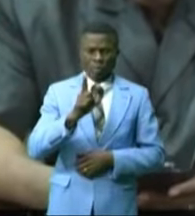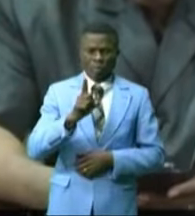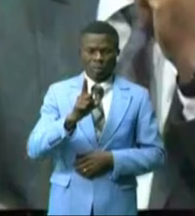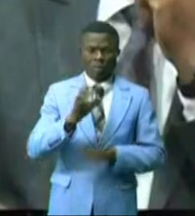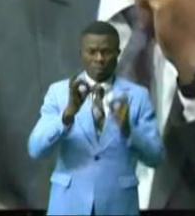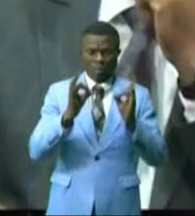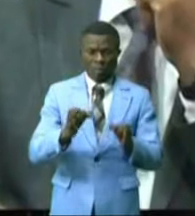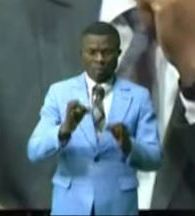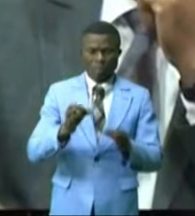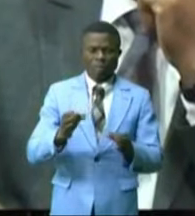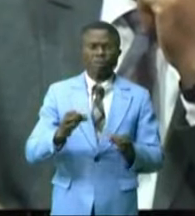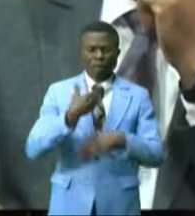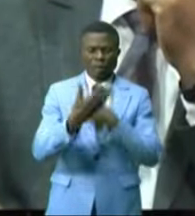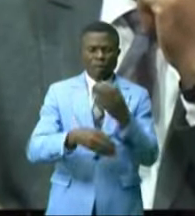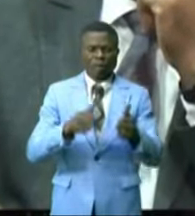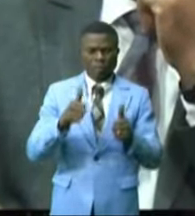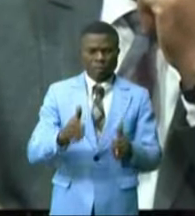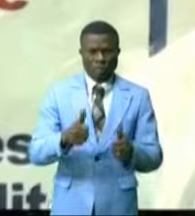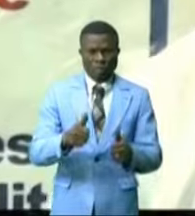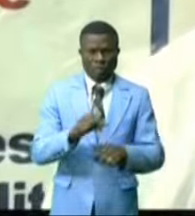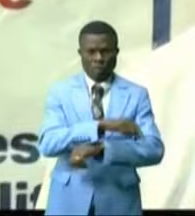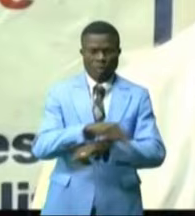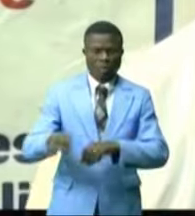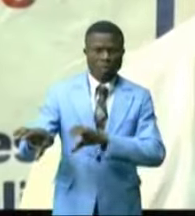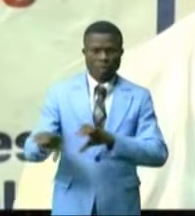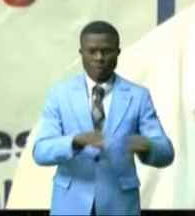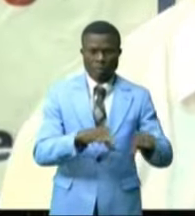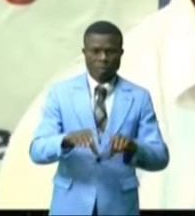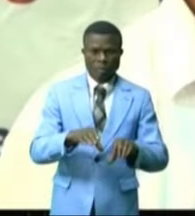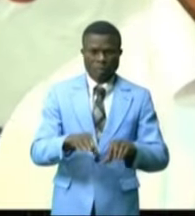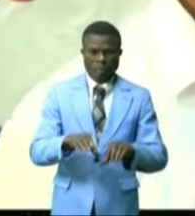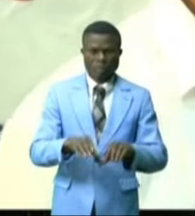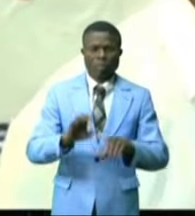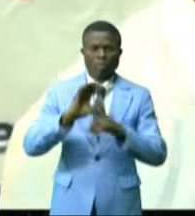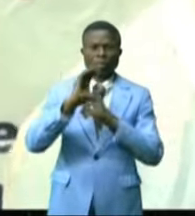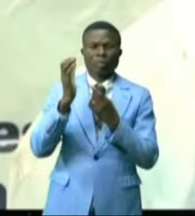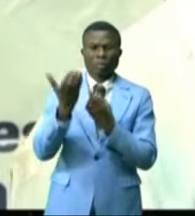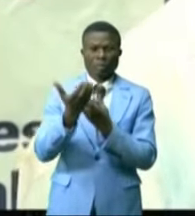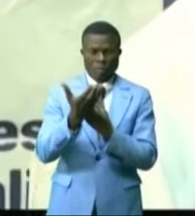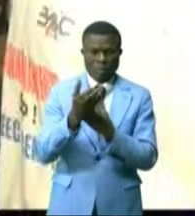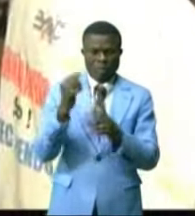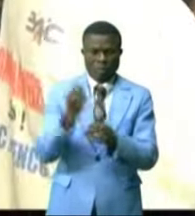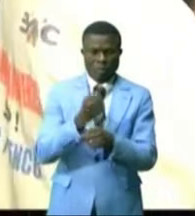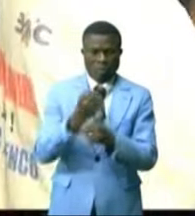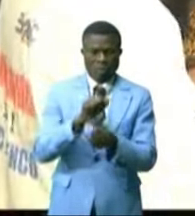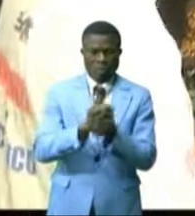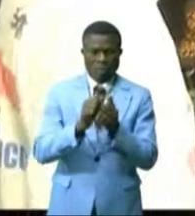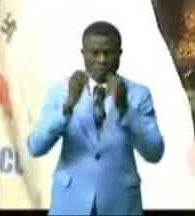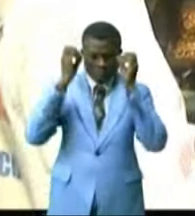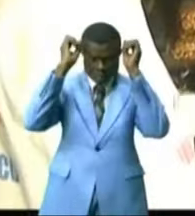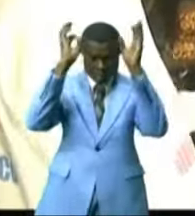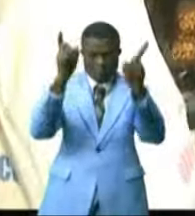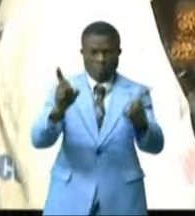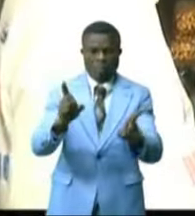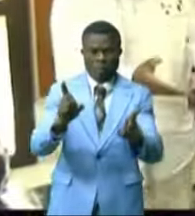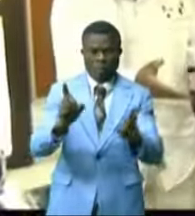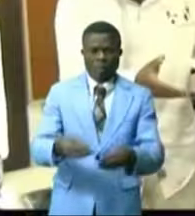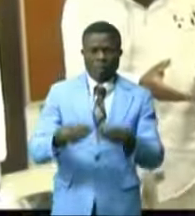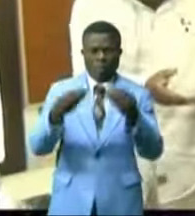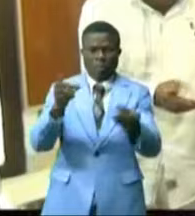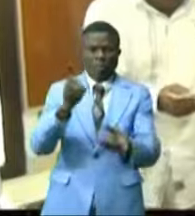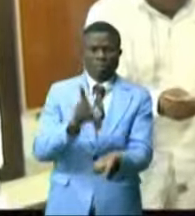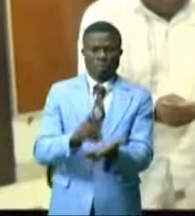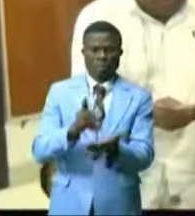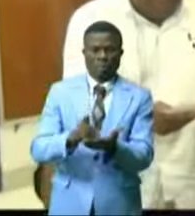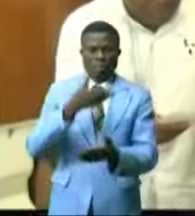ayant le savoir-faire. Le bureau d'action et d'éveil culturel œuvrant dans le domaine de l'éducation a décerné des